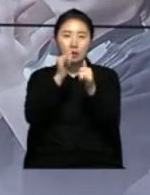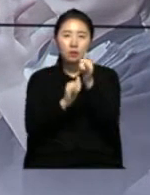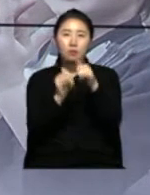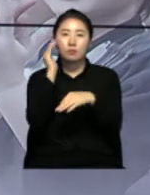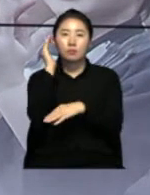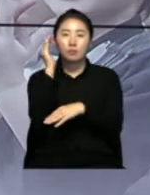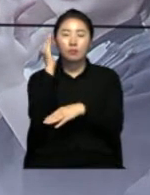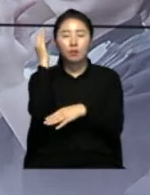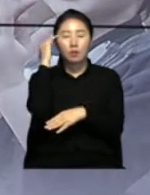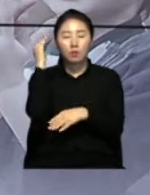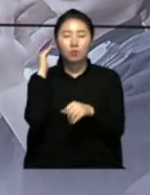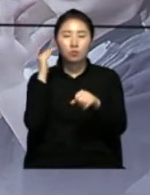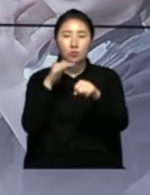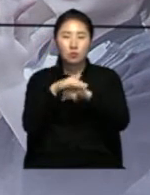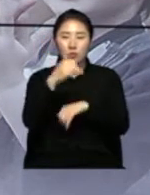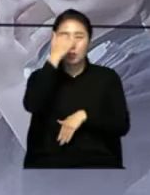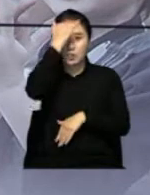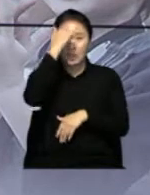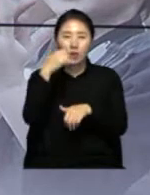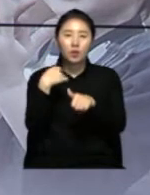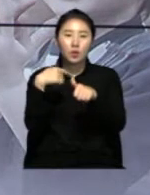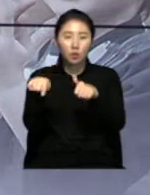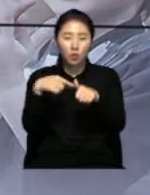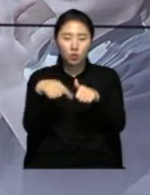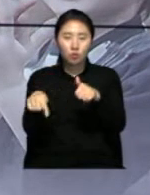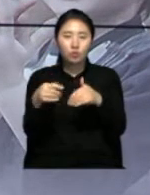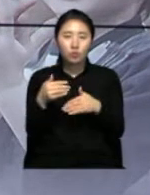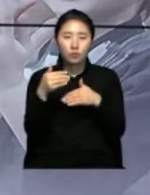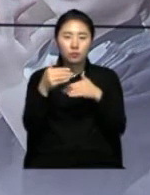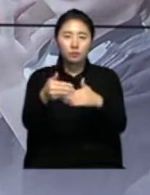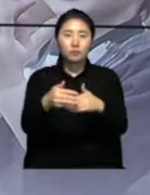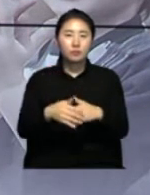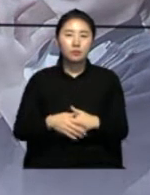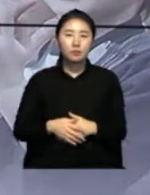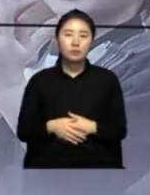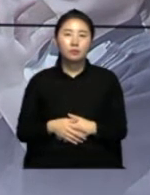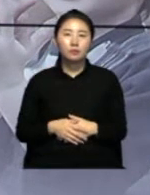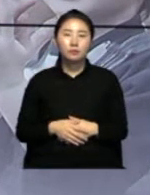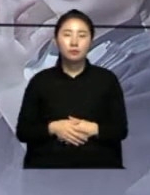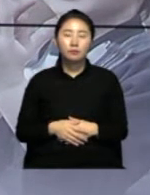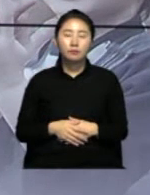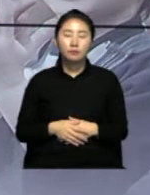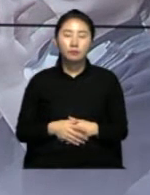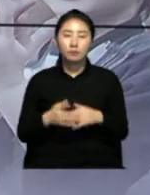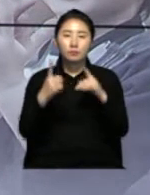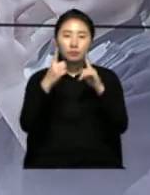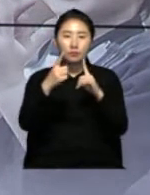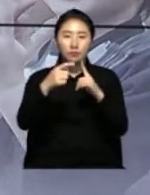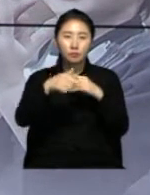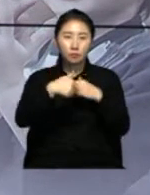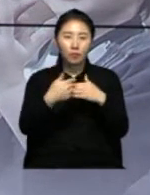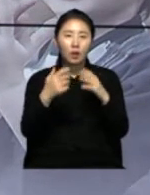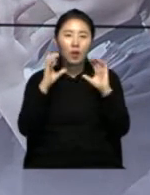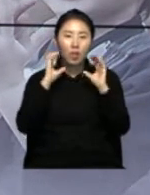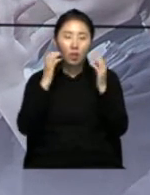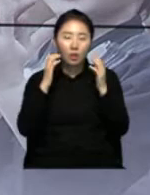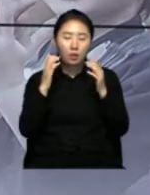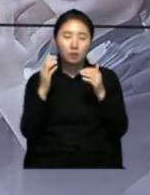이야기와 한옥에서 배우는 예절 교육, 가야금 연주 등으로 진행됩니다. 대상은 초등학교